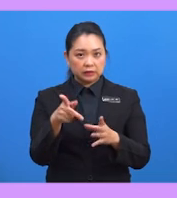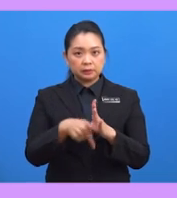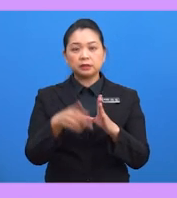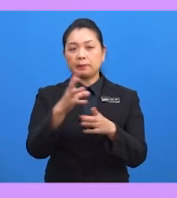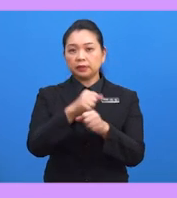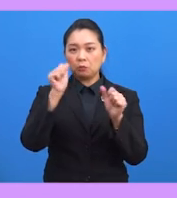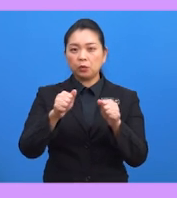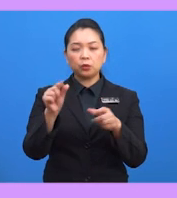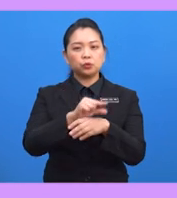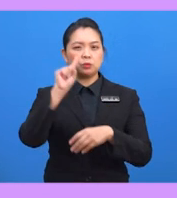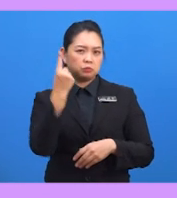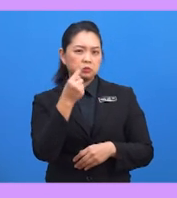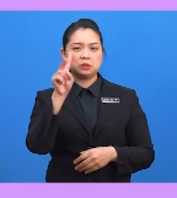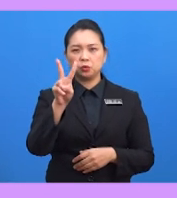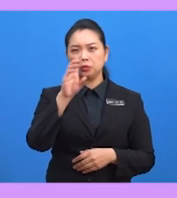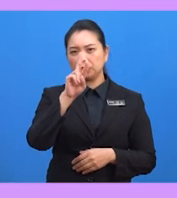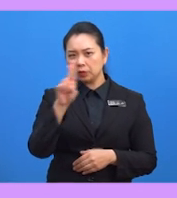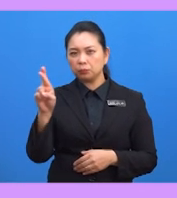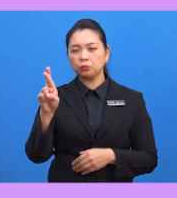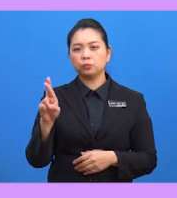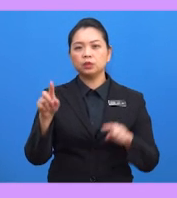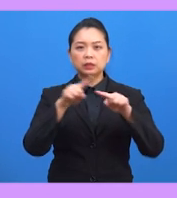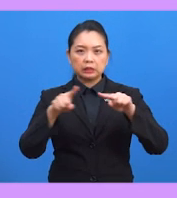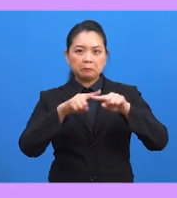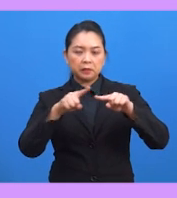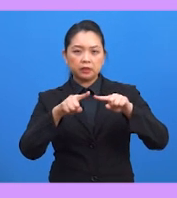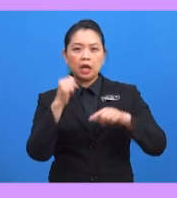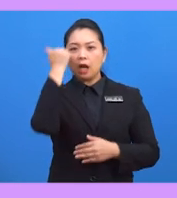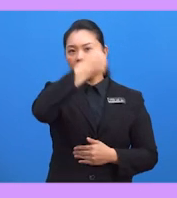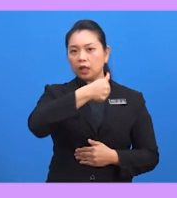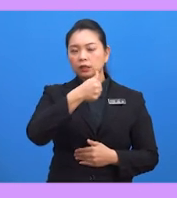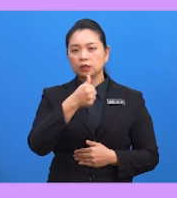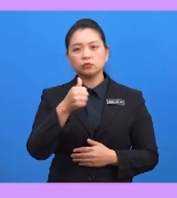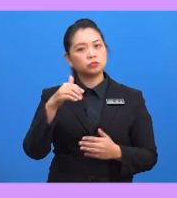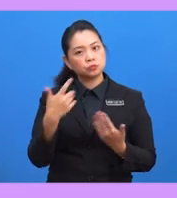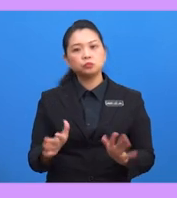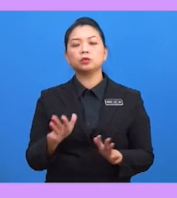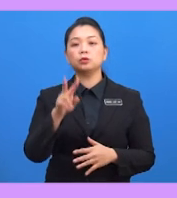Ahmad hanya RM2,000. Tetapi anggaran perbelanjaan beliau adalah sebanyak